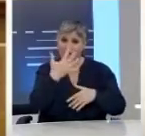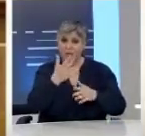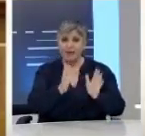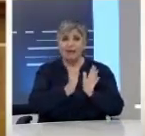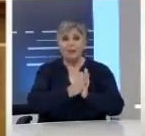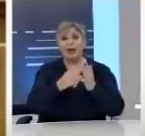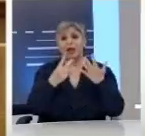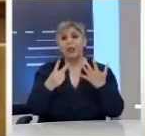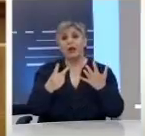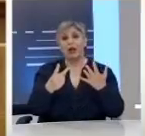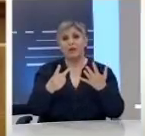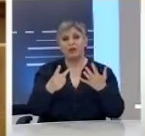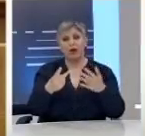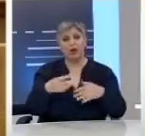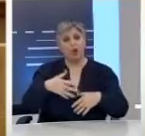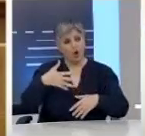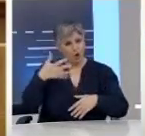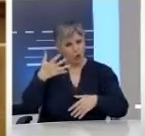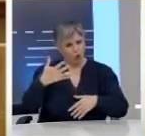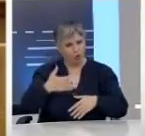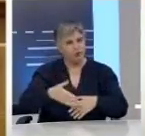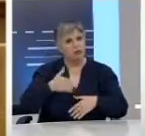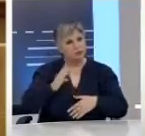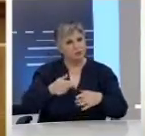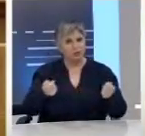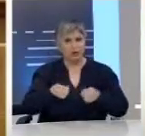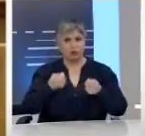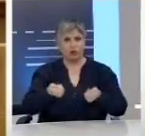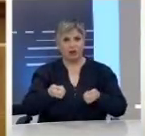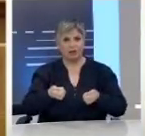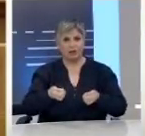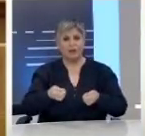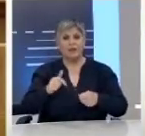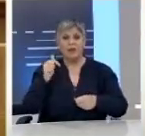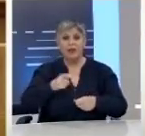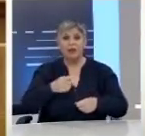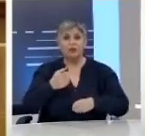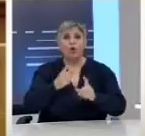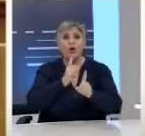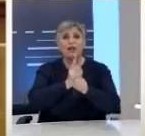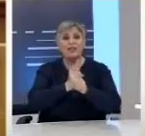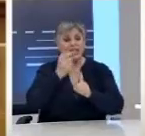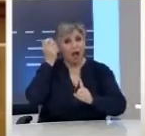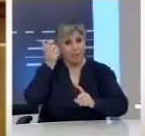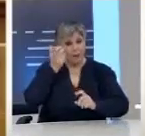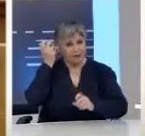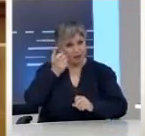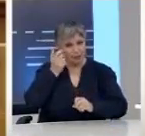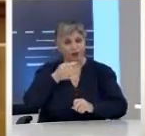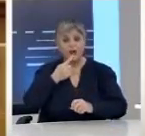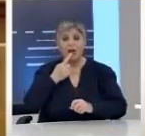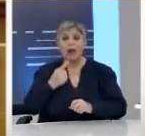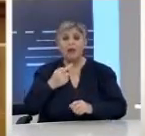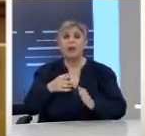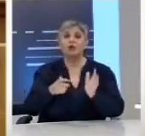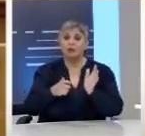ψηφίζει? Αφού εκεί οι ειδικοί επιστήμονες του λένε ότι πρέπει να γίνει. Γιατί δεν το ψηφίζει? Α, λέει, εκεί δεν το ψηφίζω,